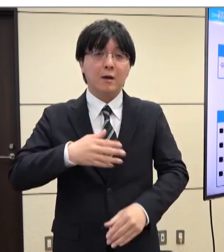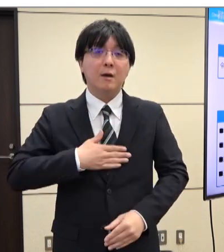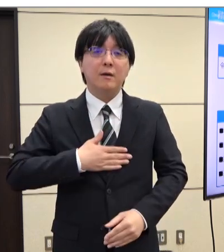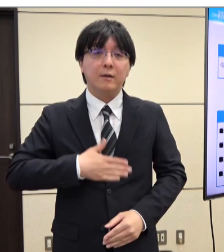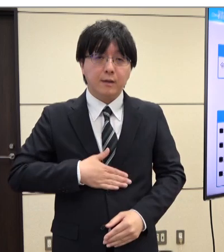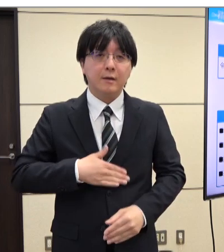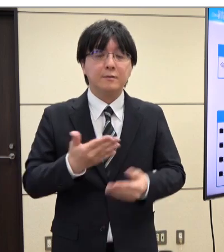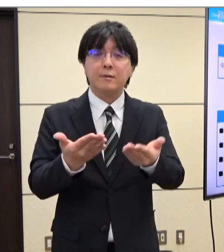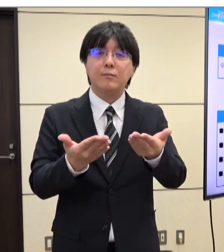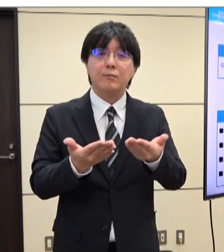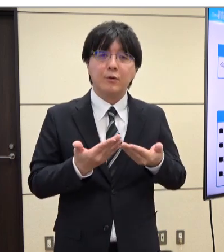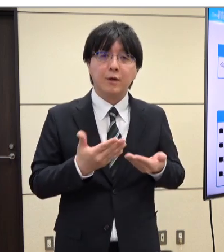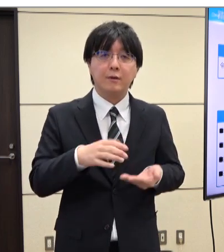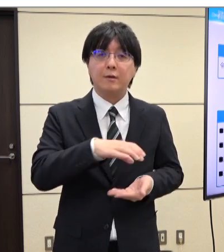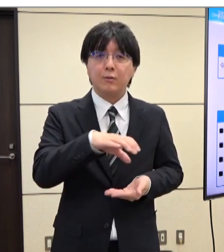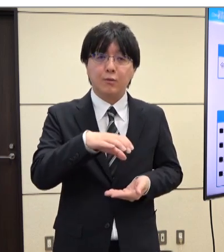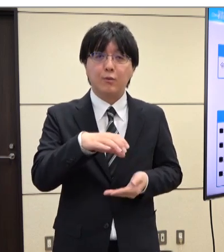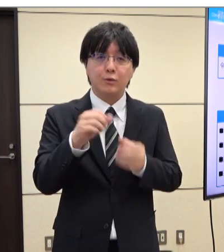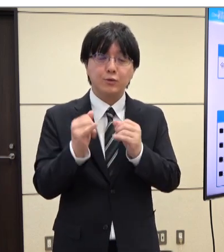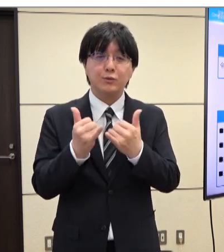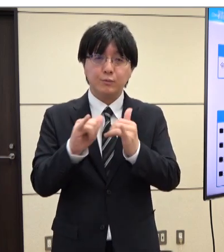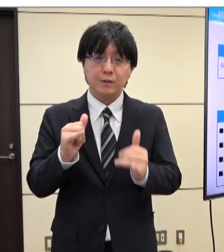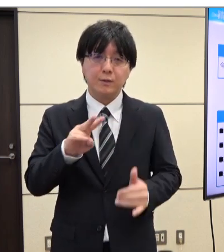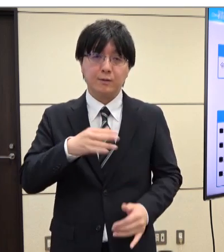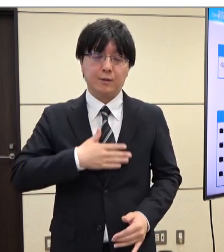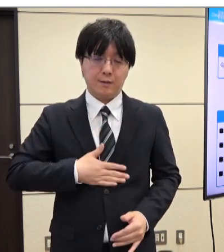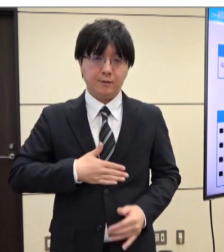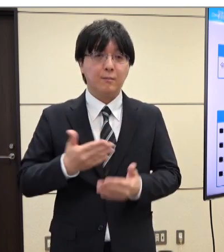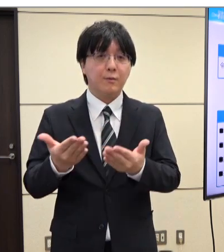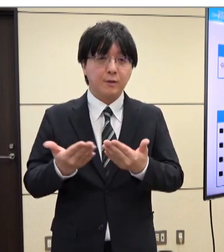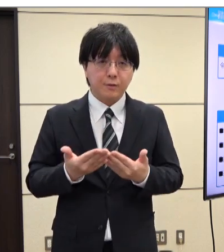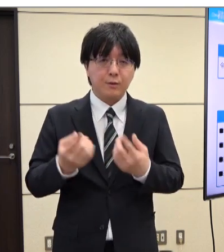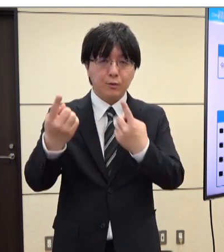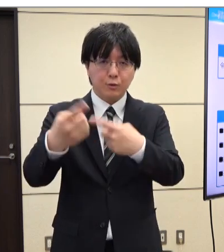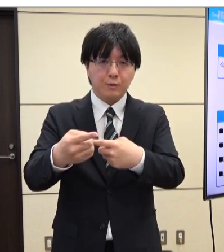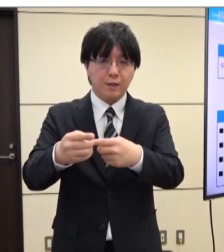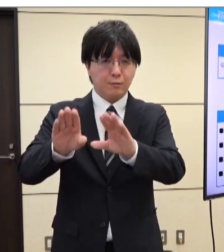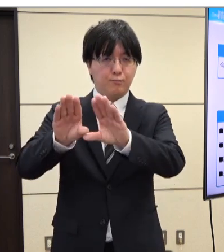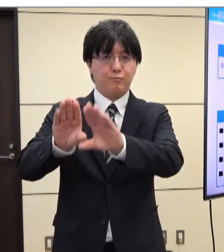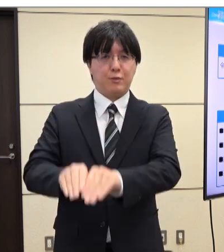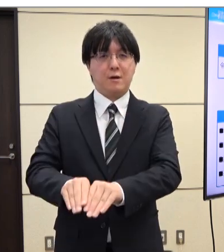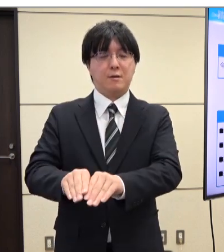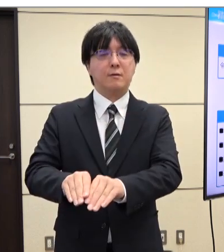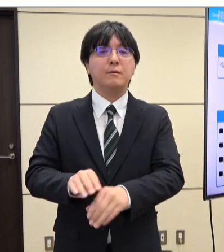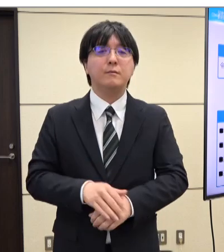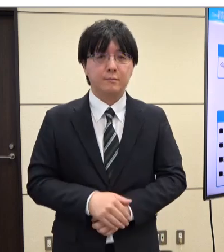ところは踏切自体を廃止したりもしますし、それから